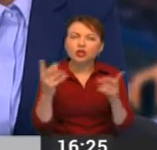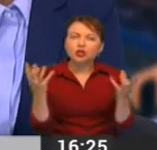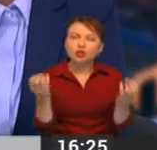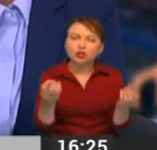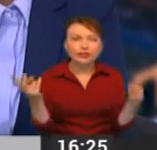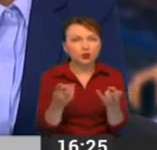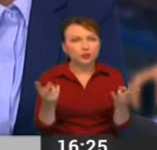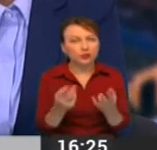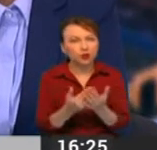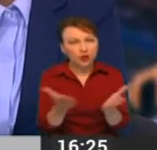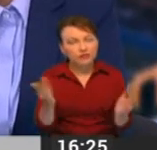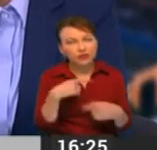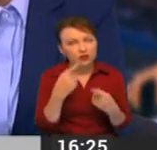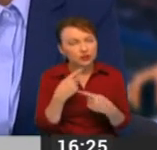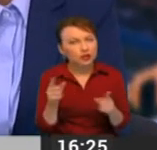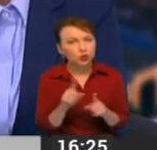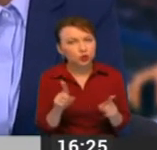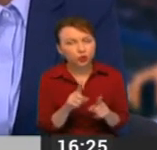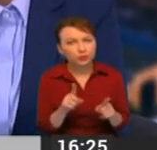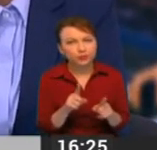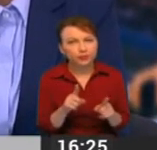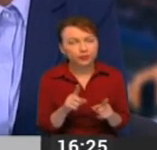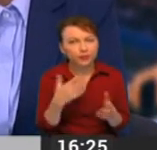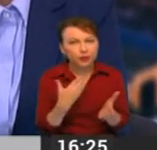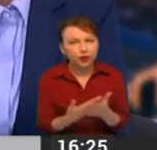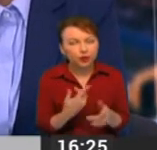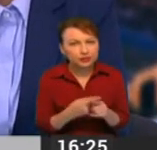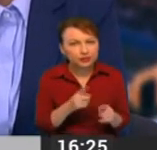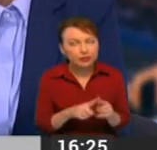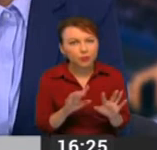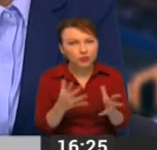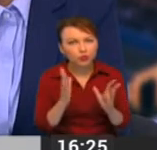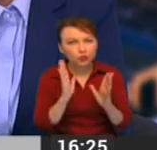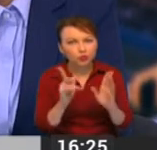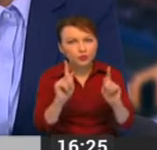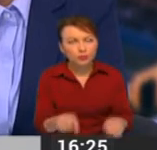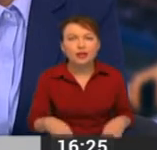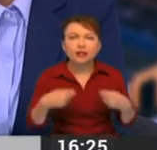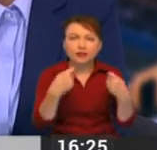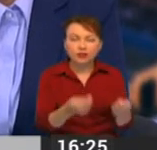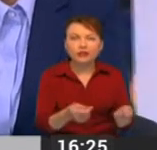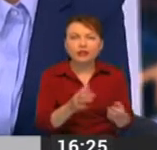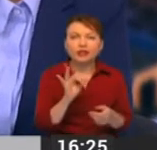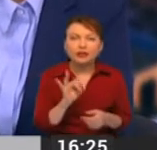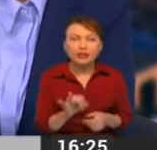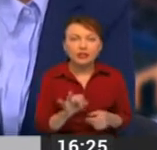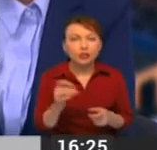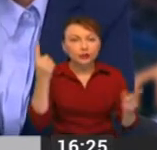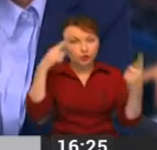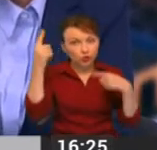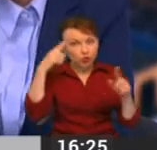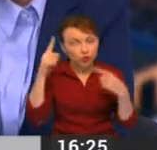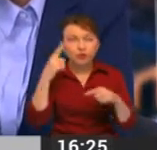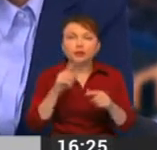что вы сказали, что саме ось цей момент, что будете передавать також и творчість,